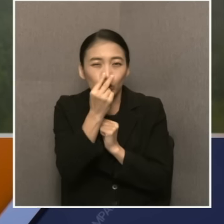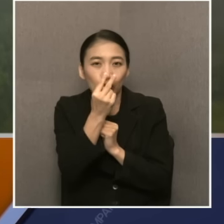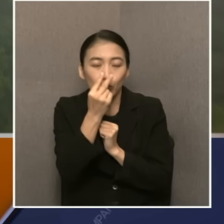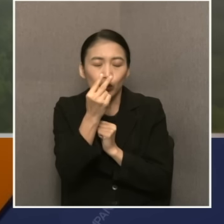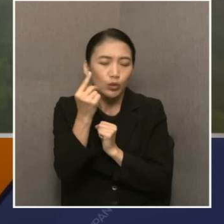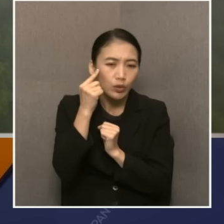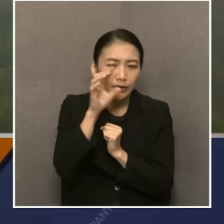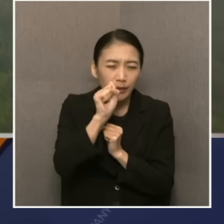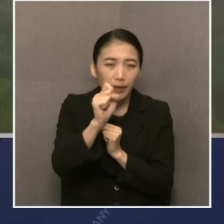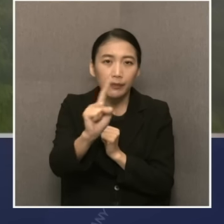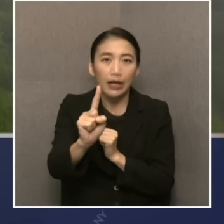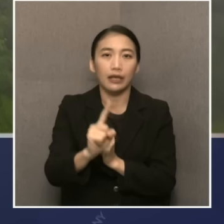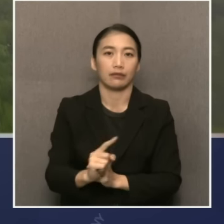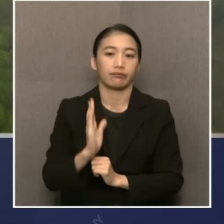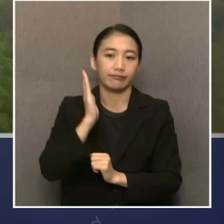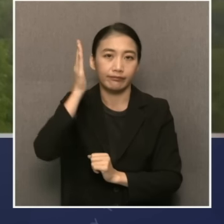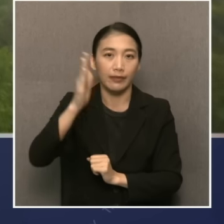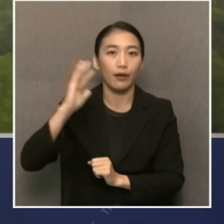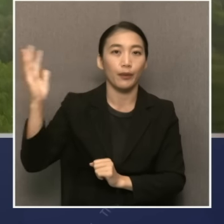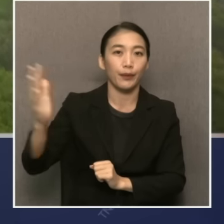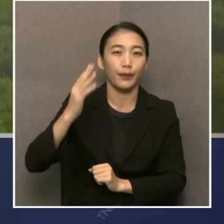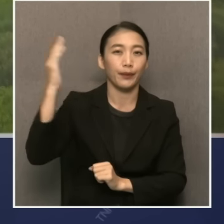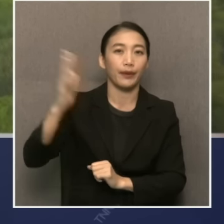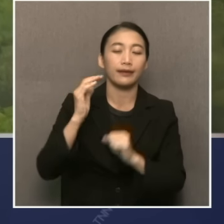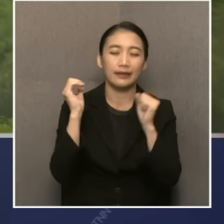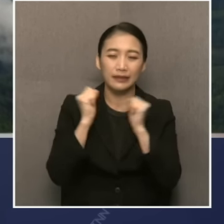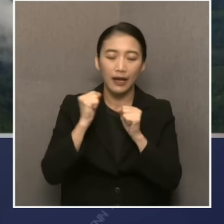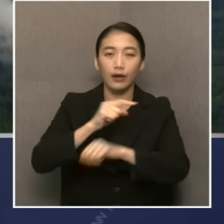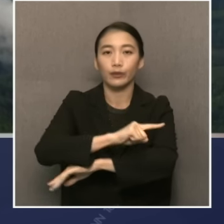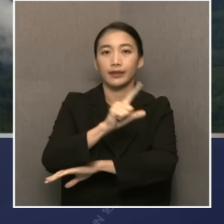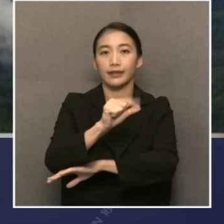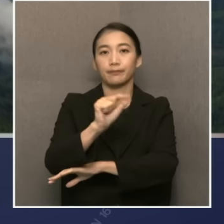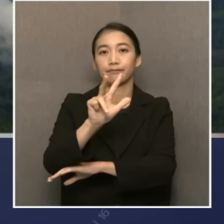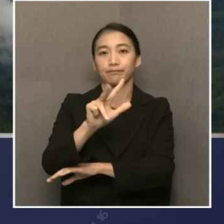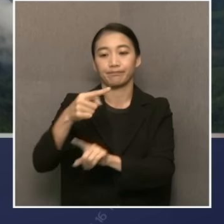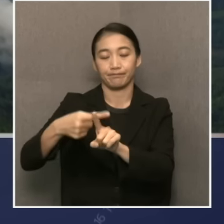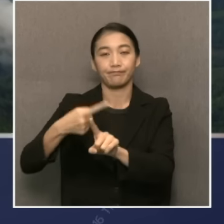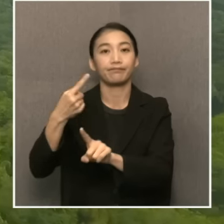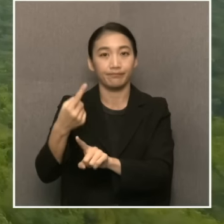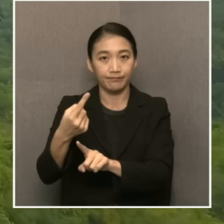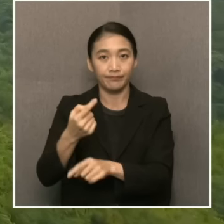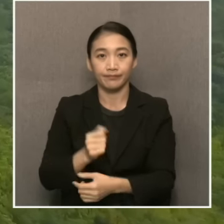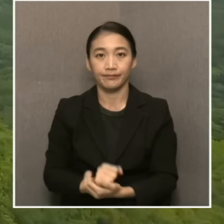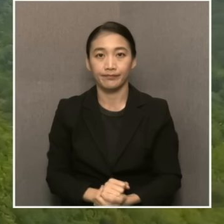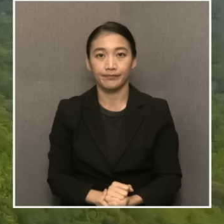พราะว่าลมหนาวระลอกใหม่จะพัดเข้ามาในช่วงวันที่23มกราคมที่จะถึงนี้ค่ะ